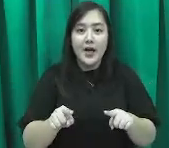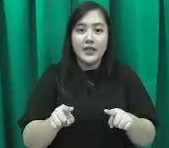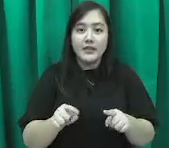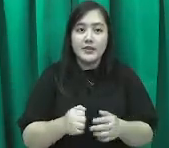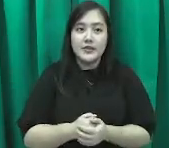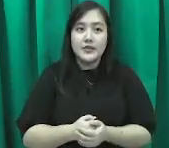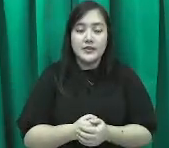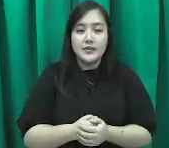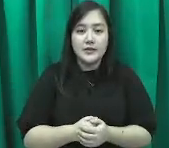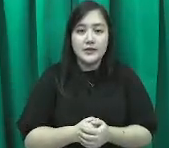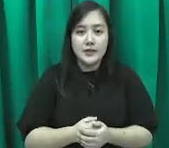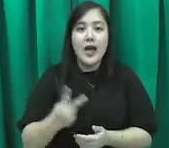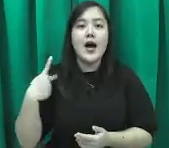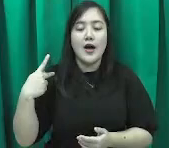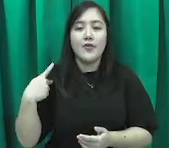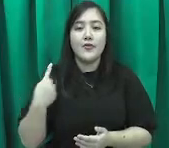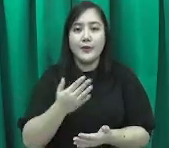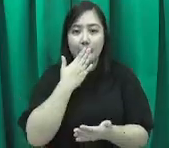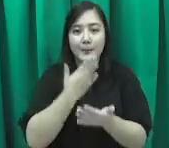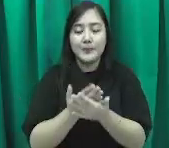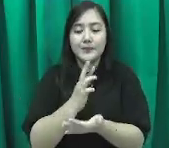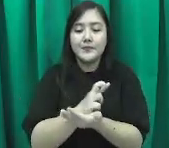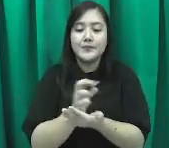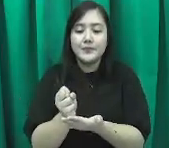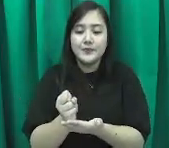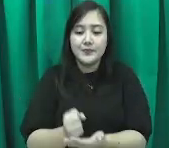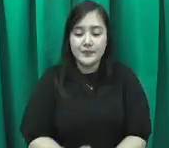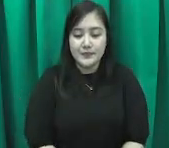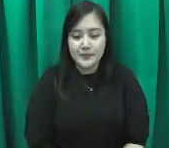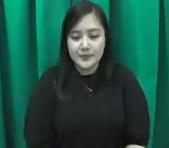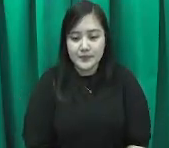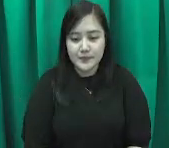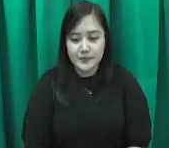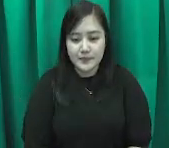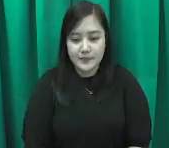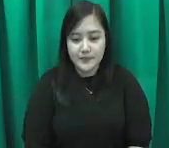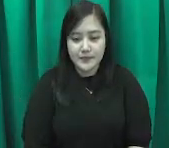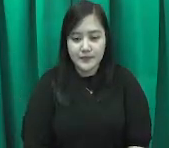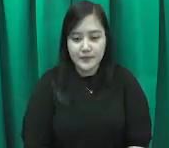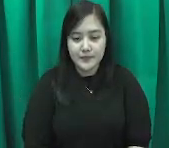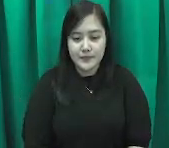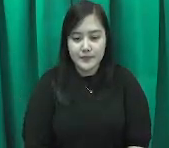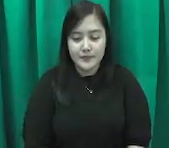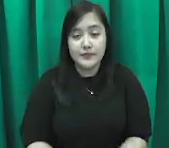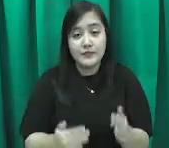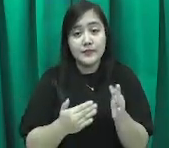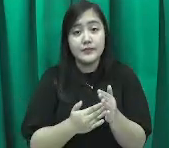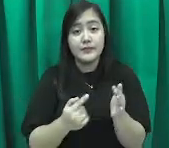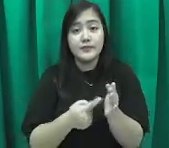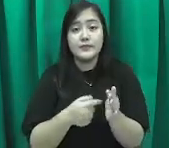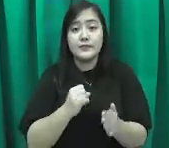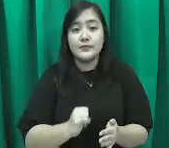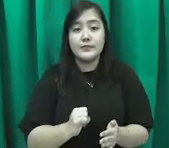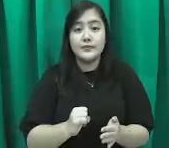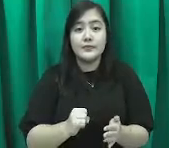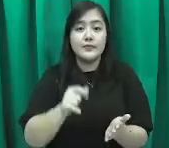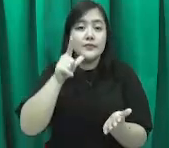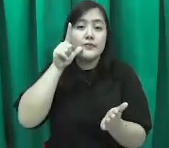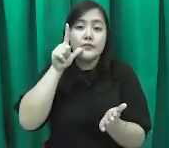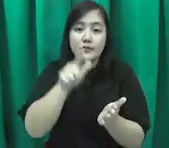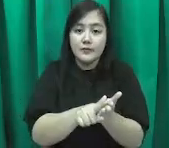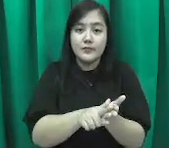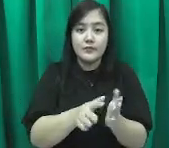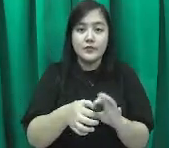magandang pagsasama. Kaya itong binasa natin, ito yung letter ni Paul dun sa Church of